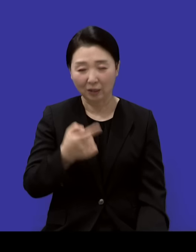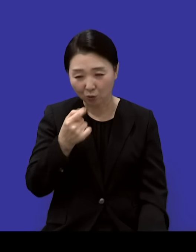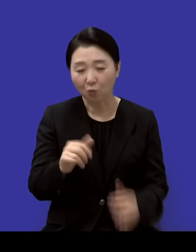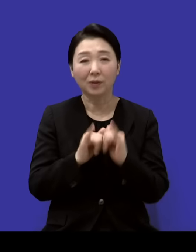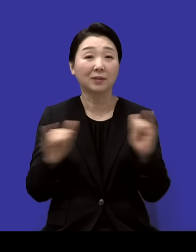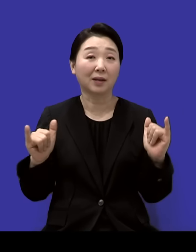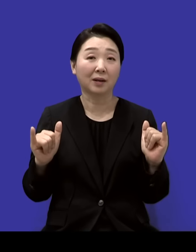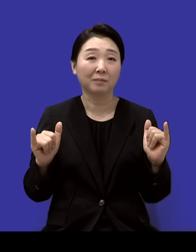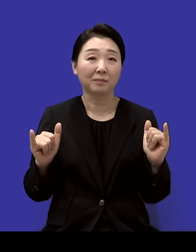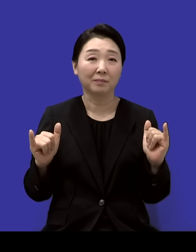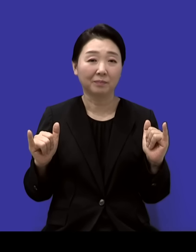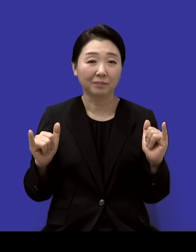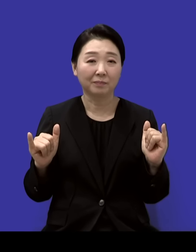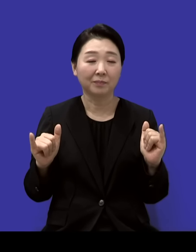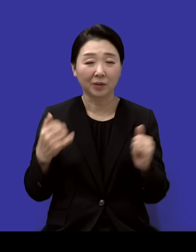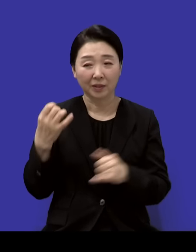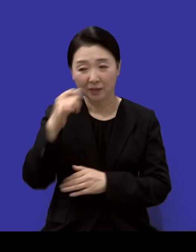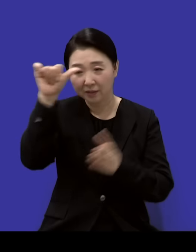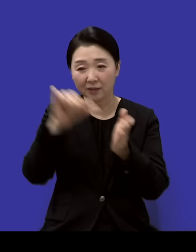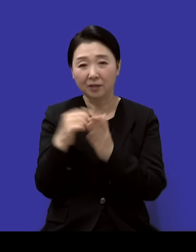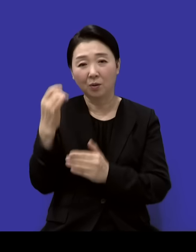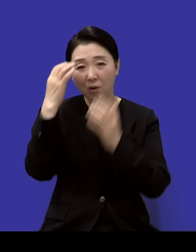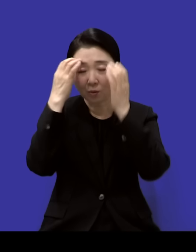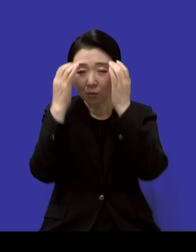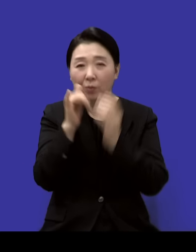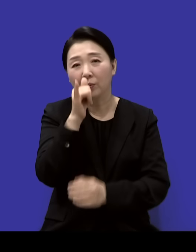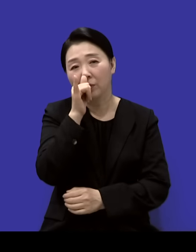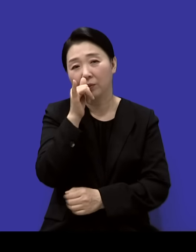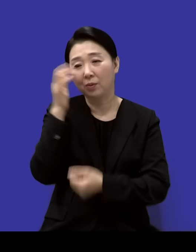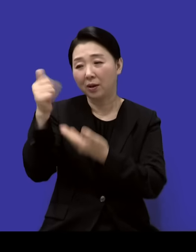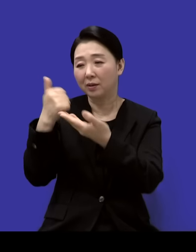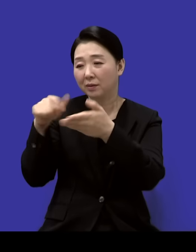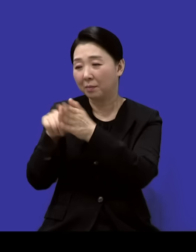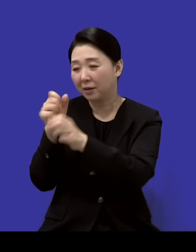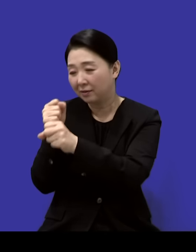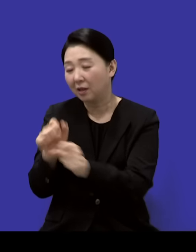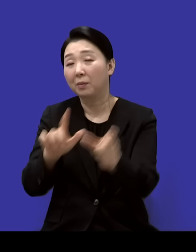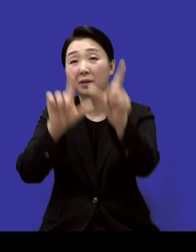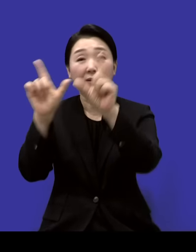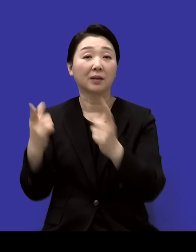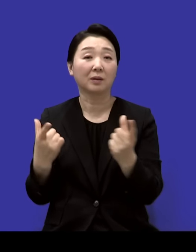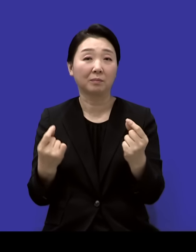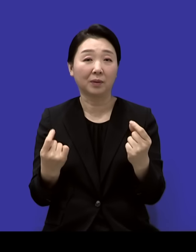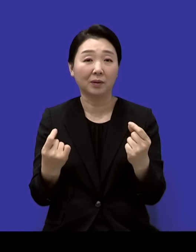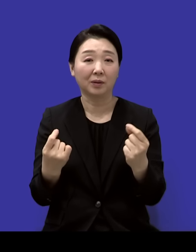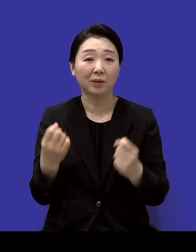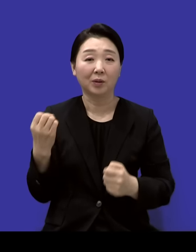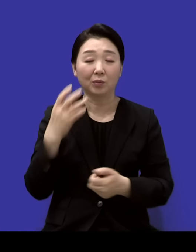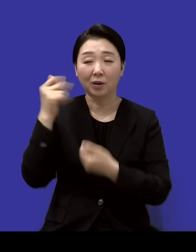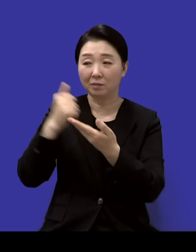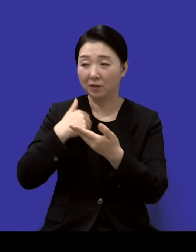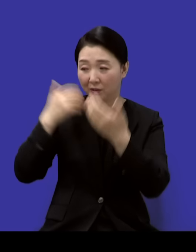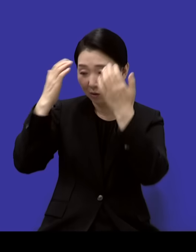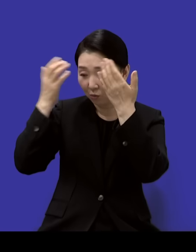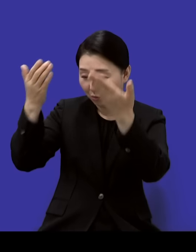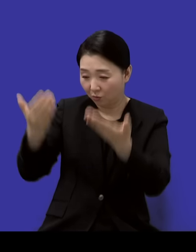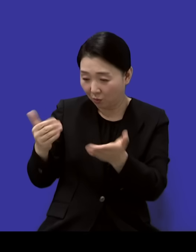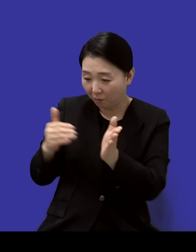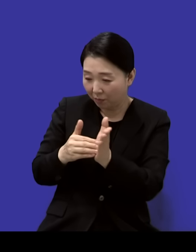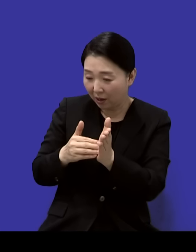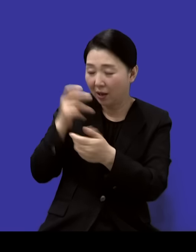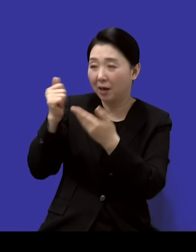뿐이지. 인생은 원래 고통스럽고 하나님과 함께 의지하여 살아가는 것이지. 그리고 그가 내게 고통을 주셨다고 해서